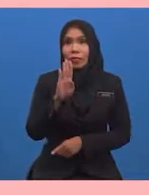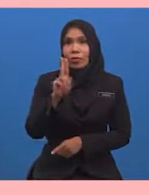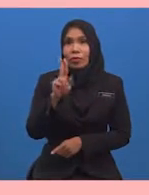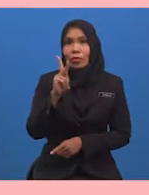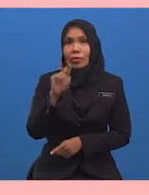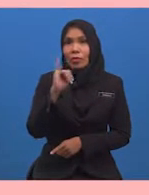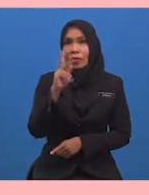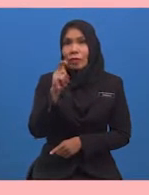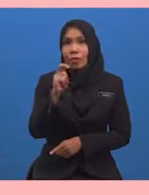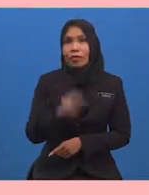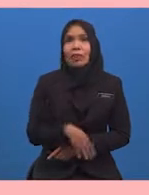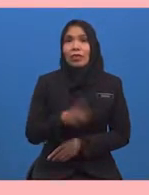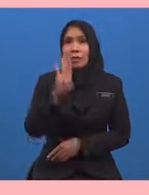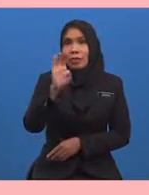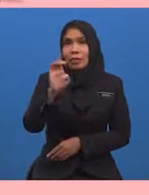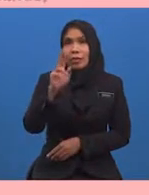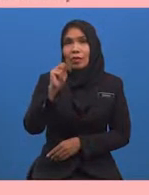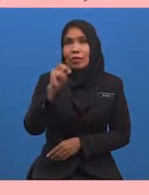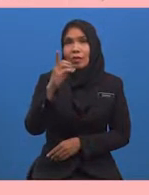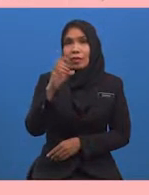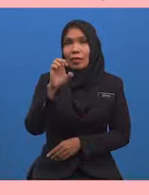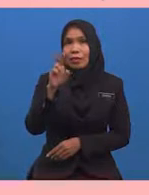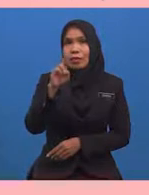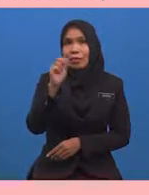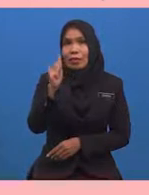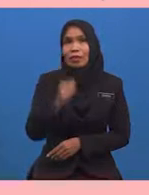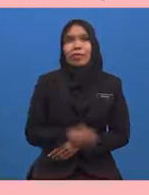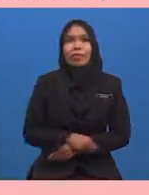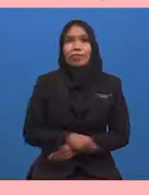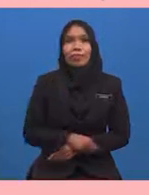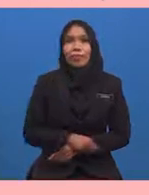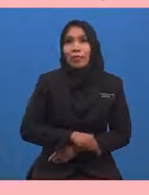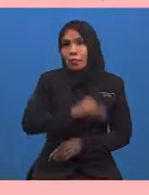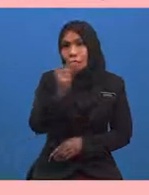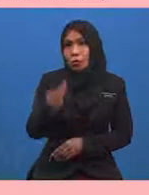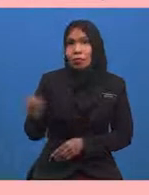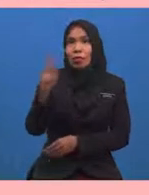Gunung Kinabalu di Sabah dan Genting Highlands di Pahang.